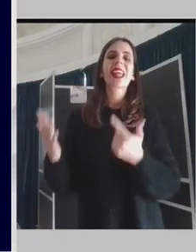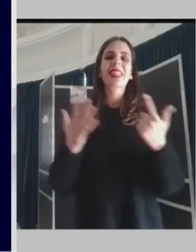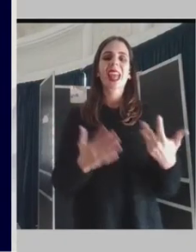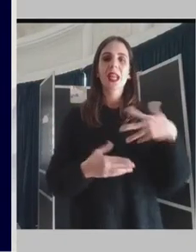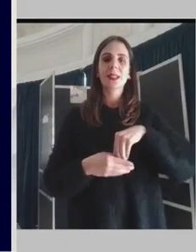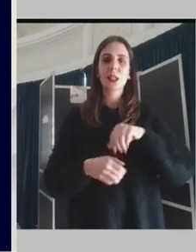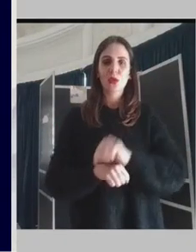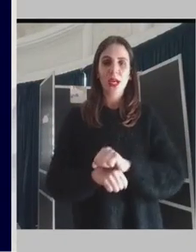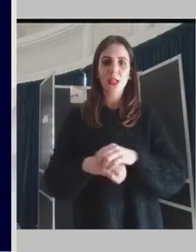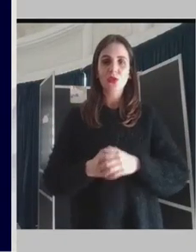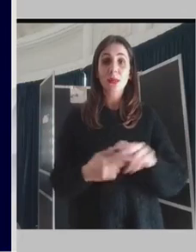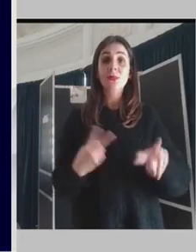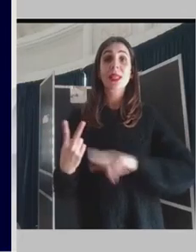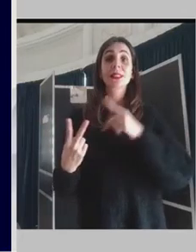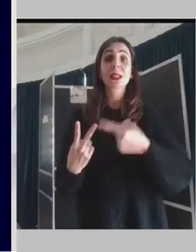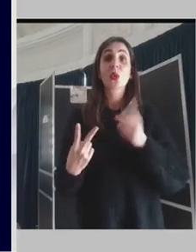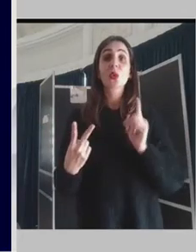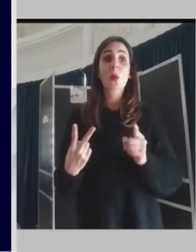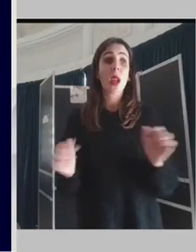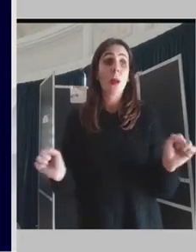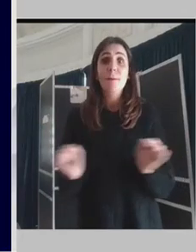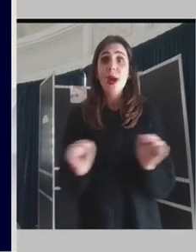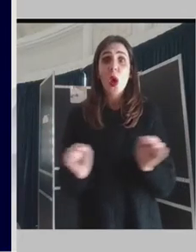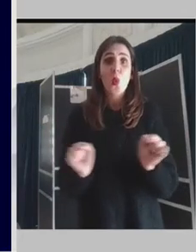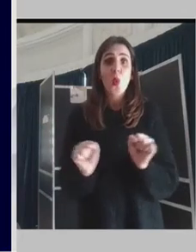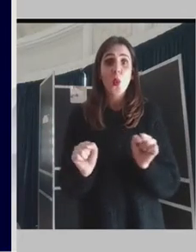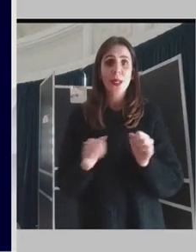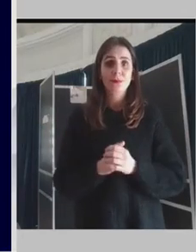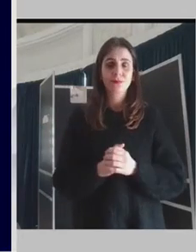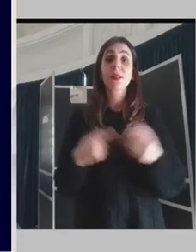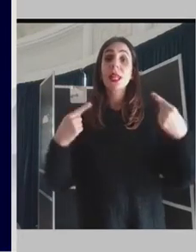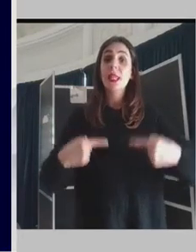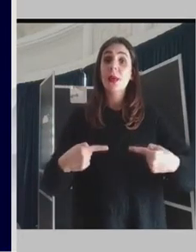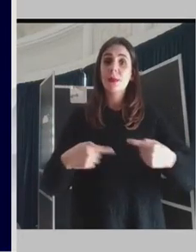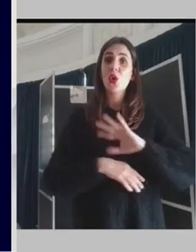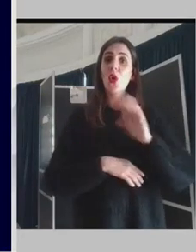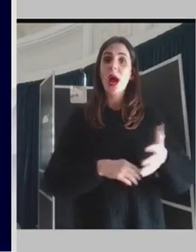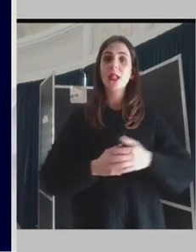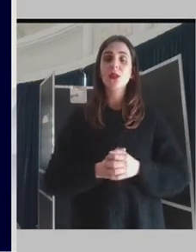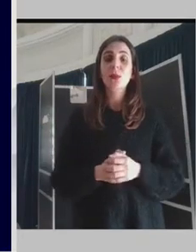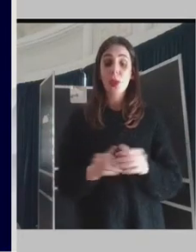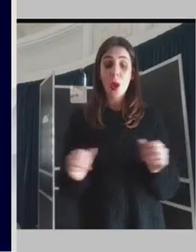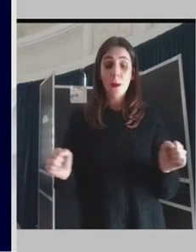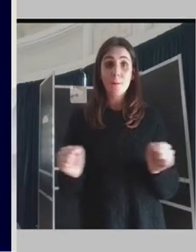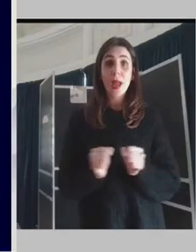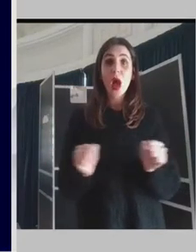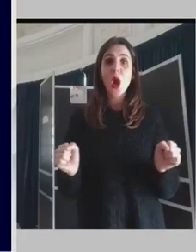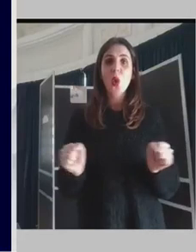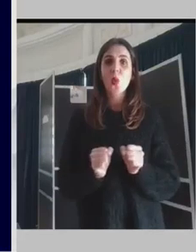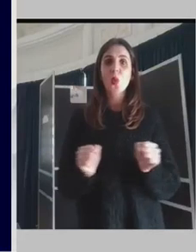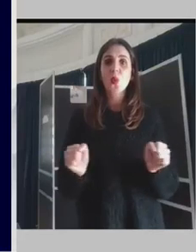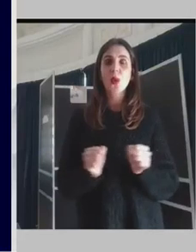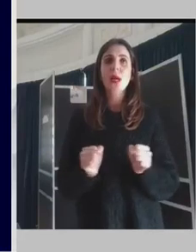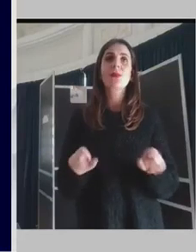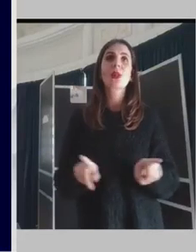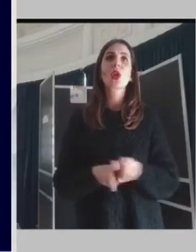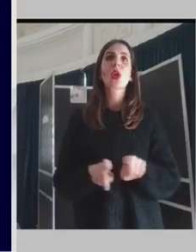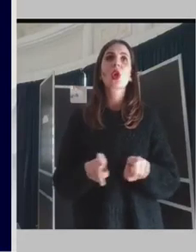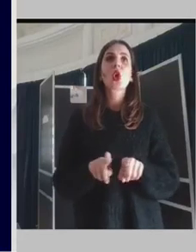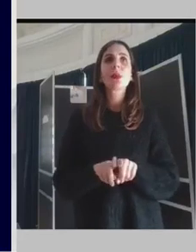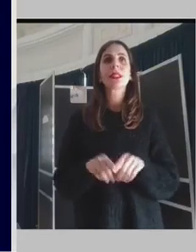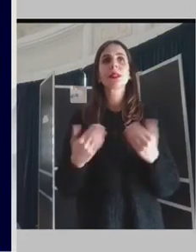panico, grande nemico. Il panico uccide molto di più della causa diretta delle